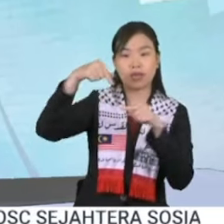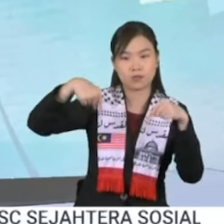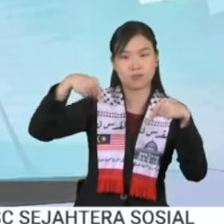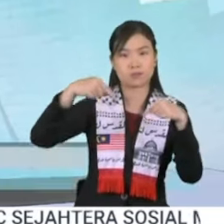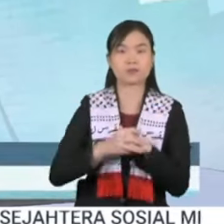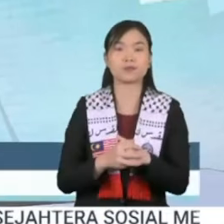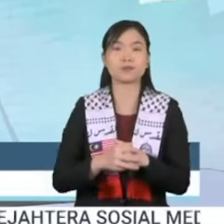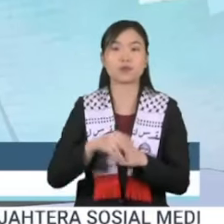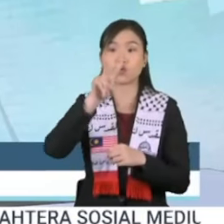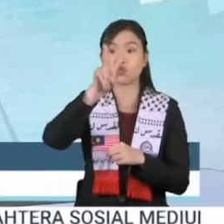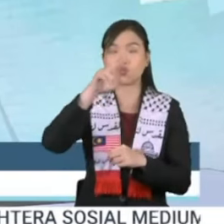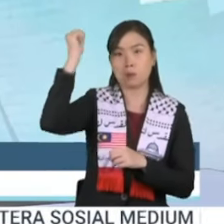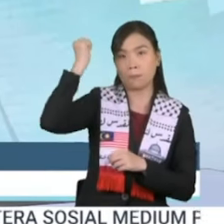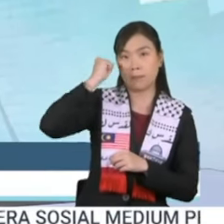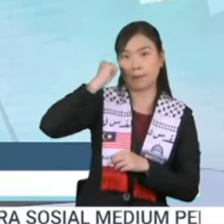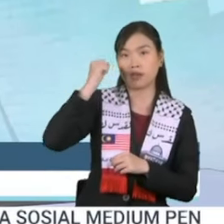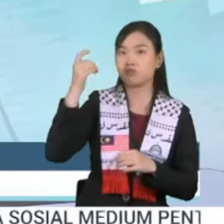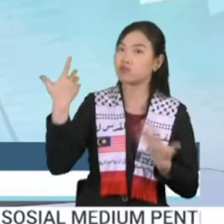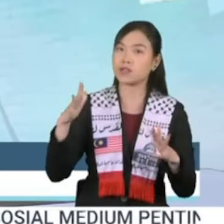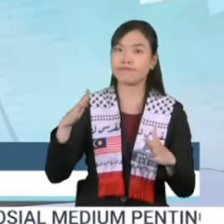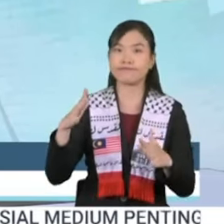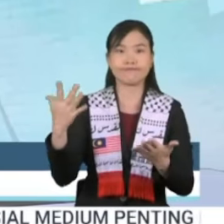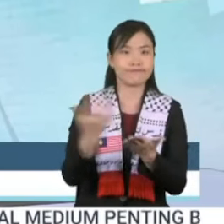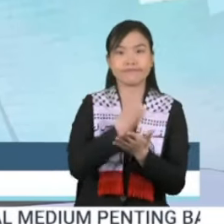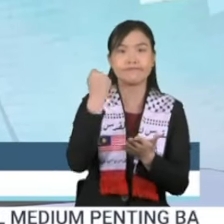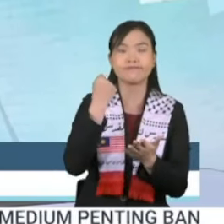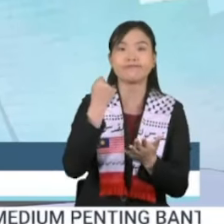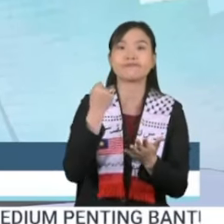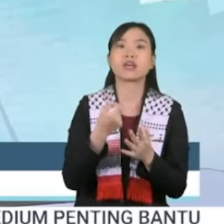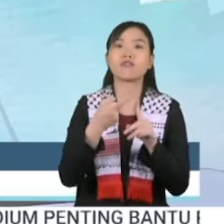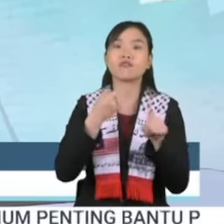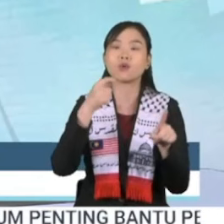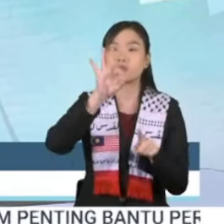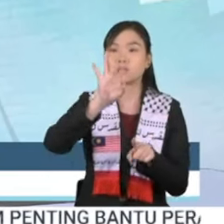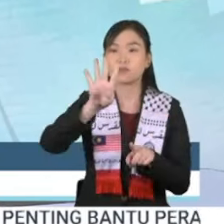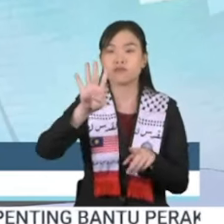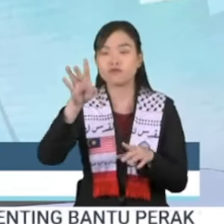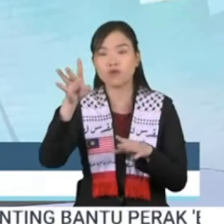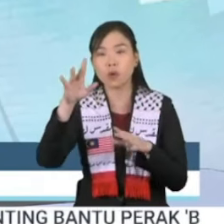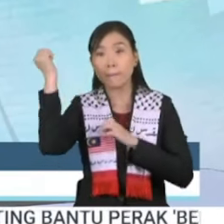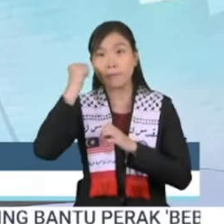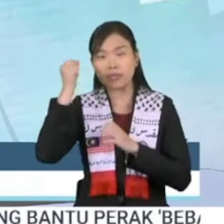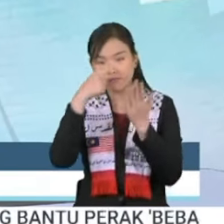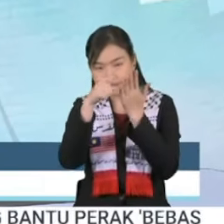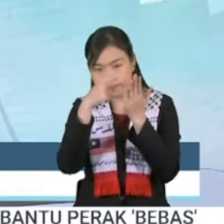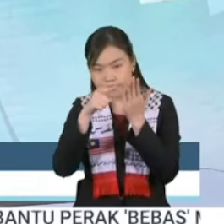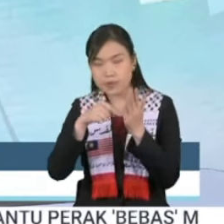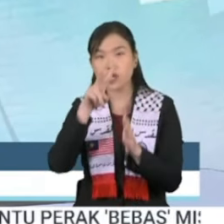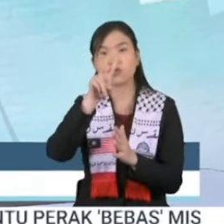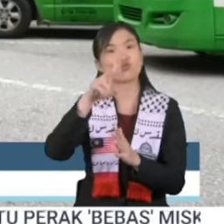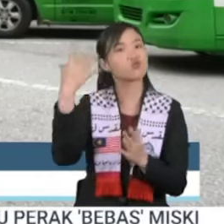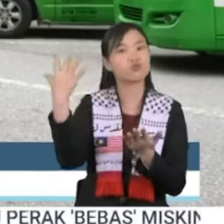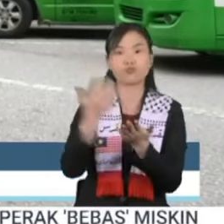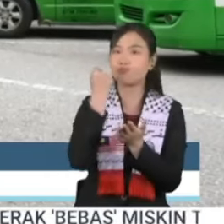ini. Dua bas persiaran disita daripada keseluruhan 94 bas yang diperiksa.